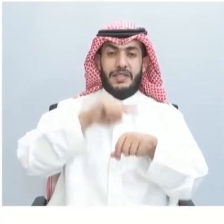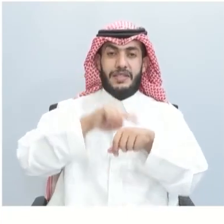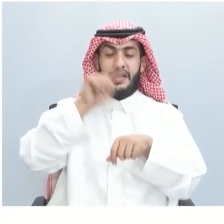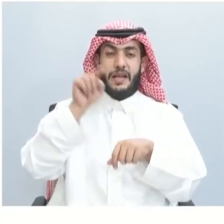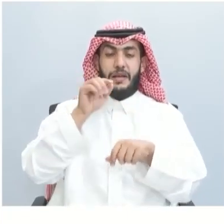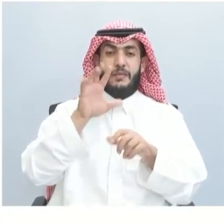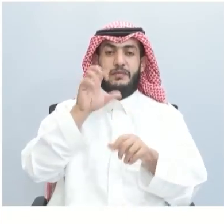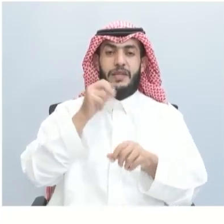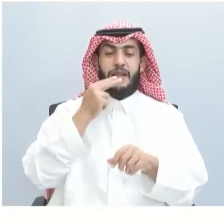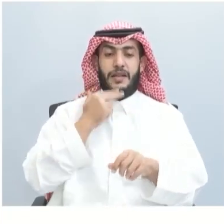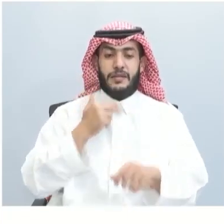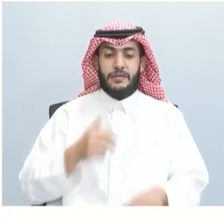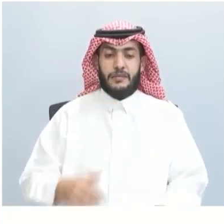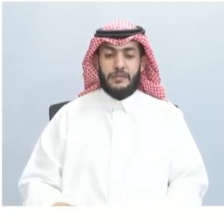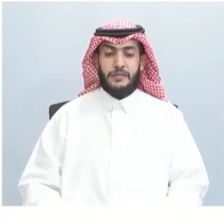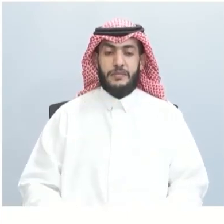بعرض مساء